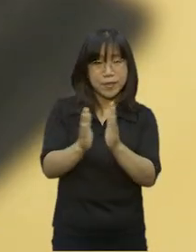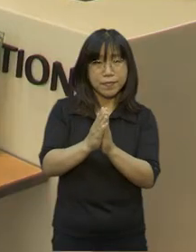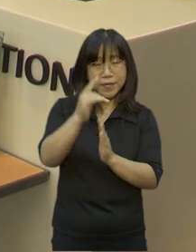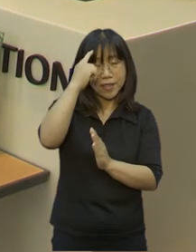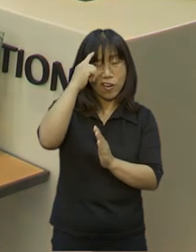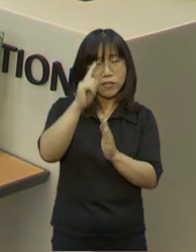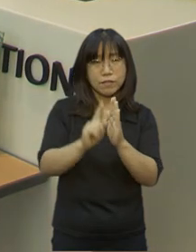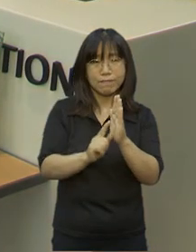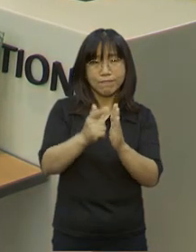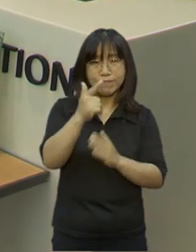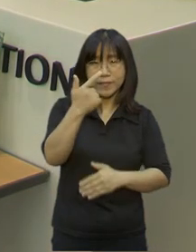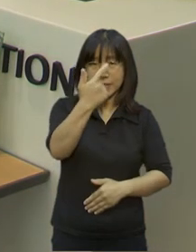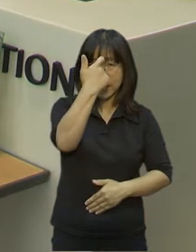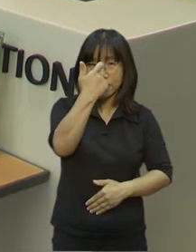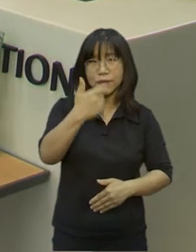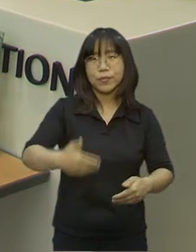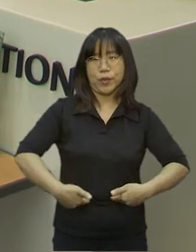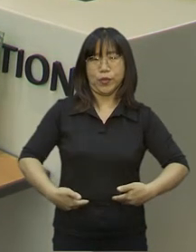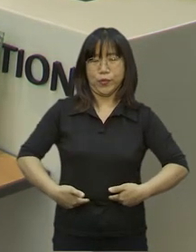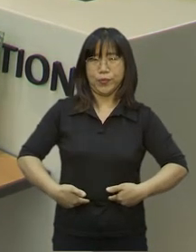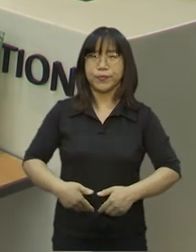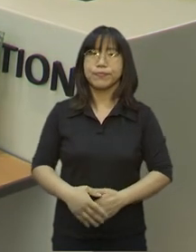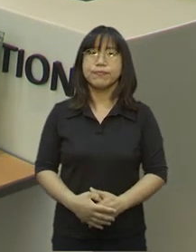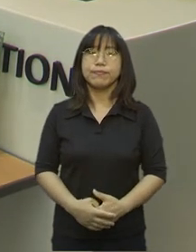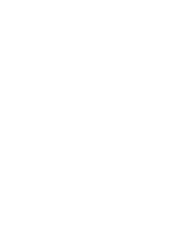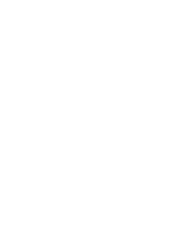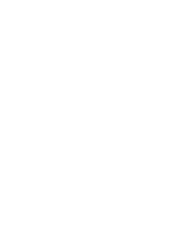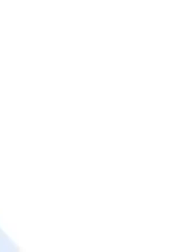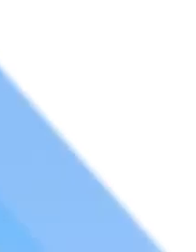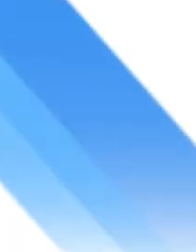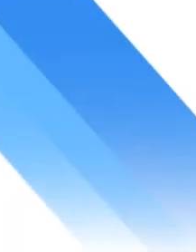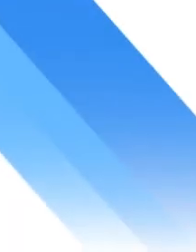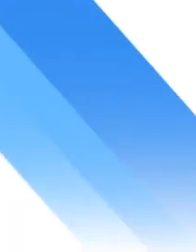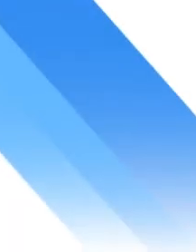발열 체크 후 입장할 수 있습니다.